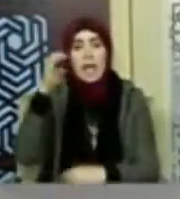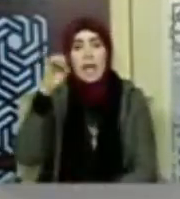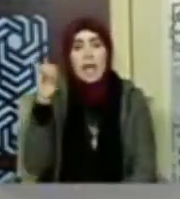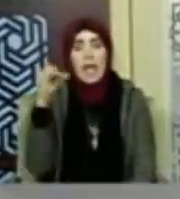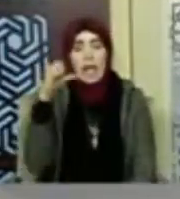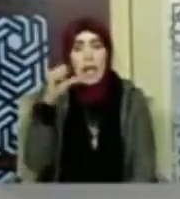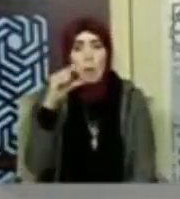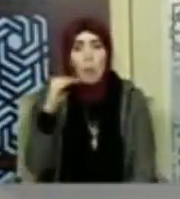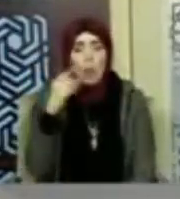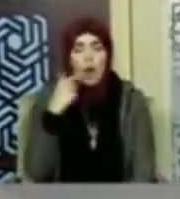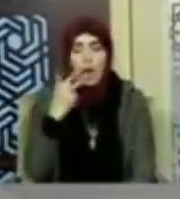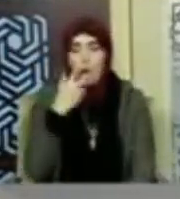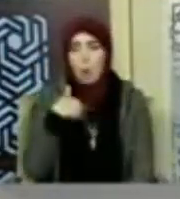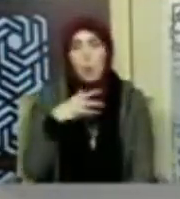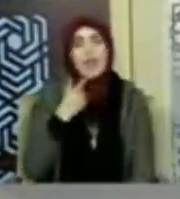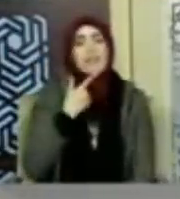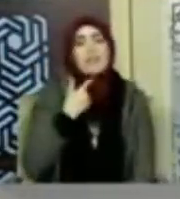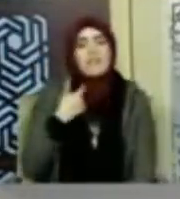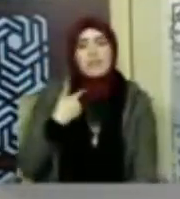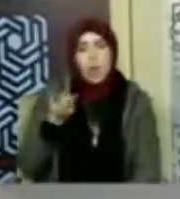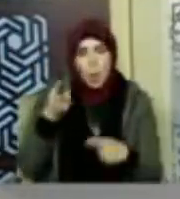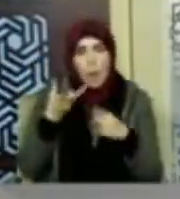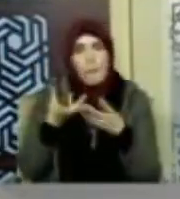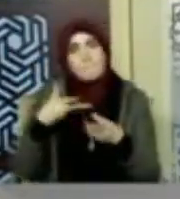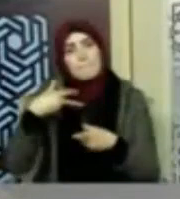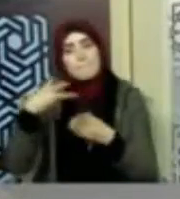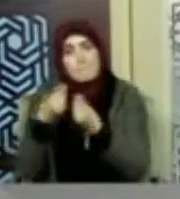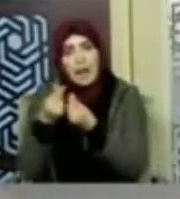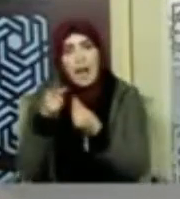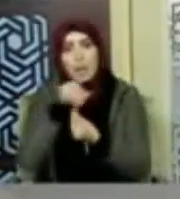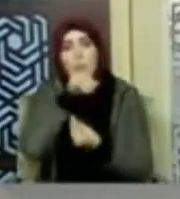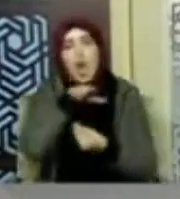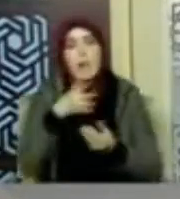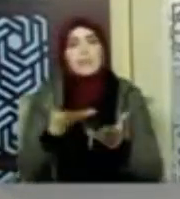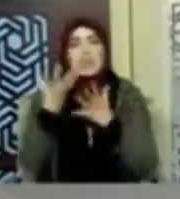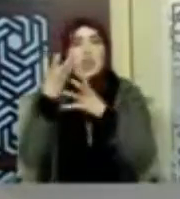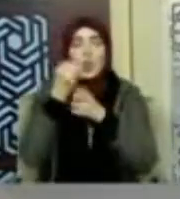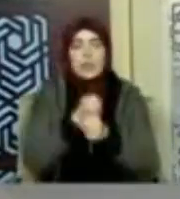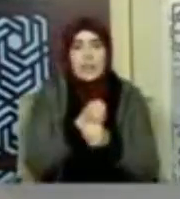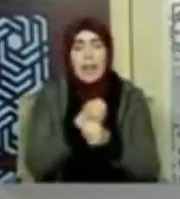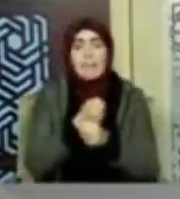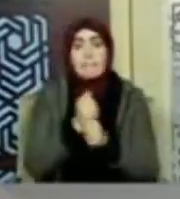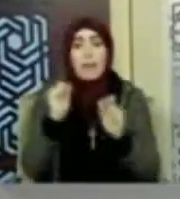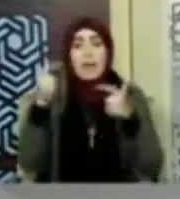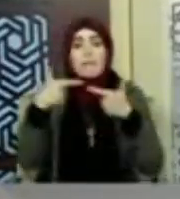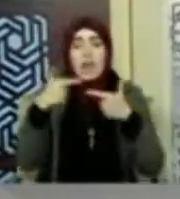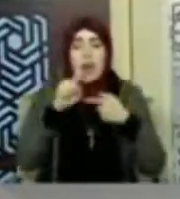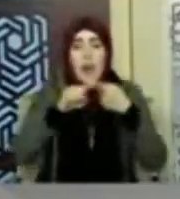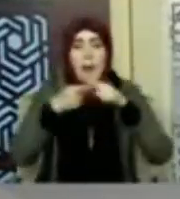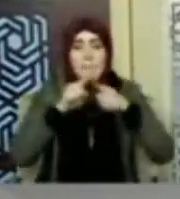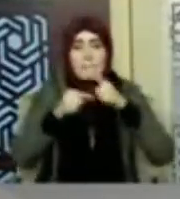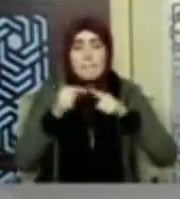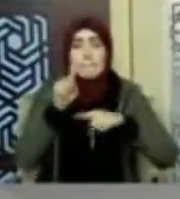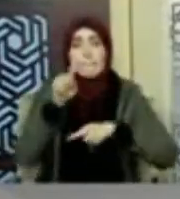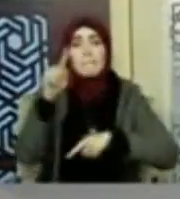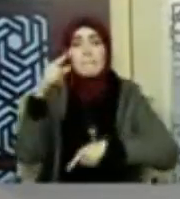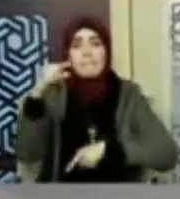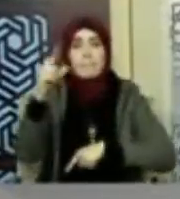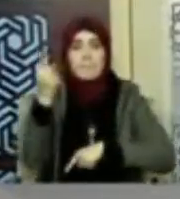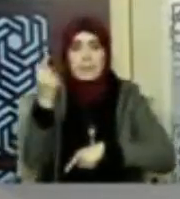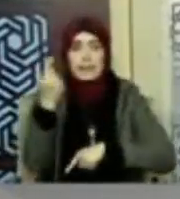الله عليه وسلم لملاقات أعدائه يوم بدر، وكان رجلا